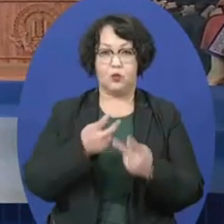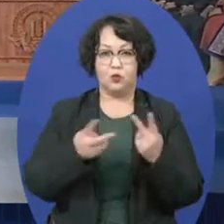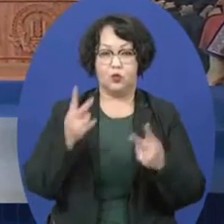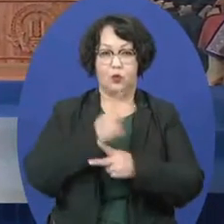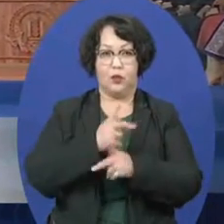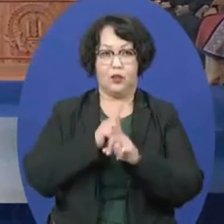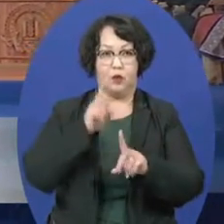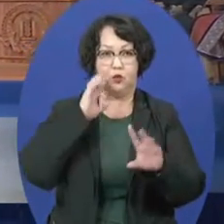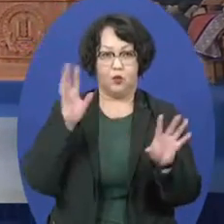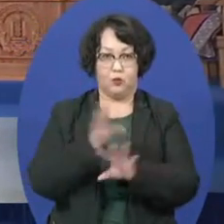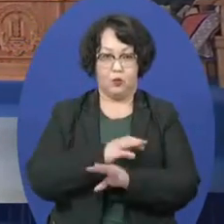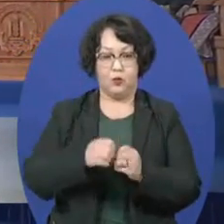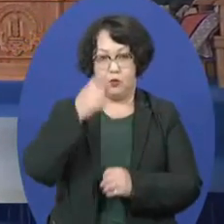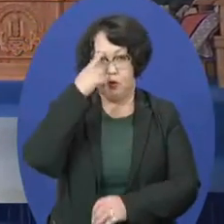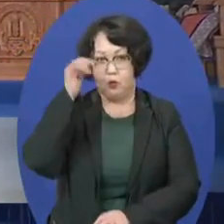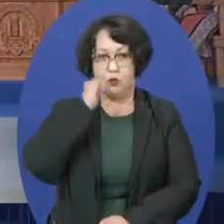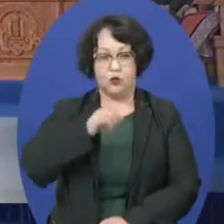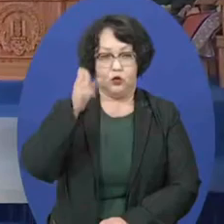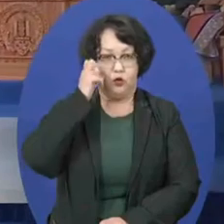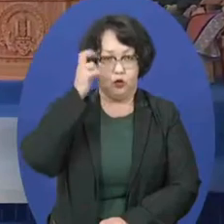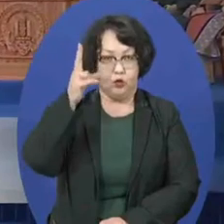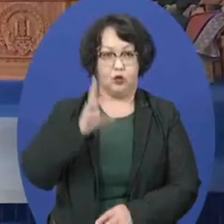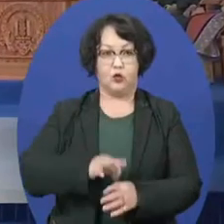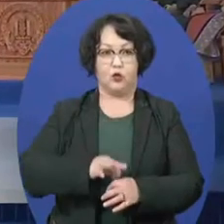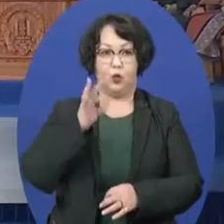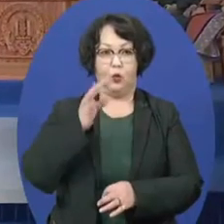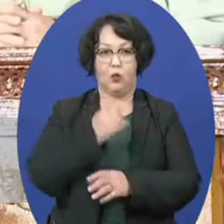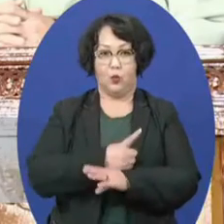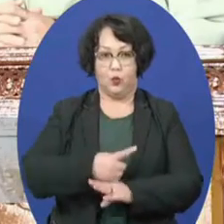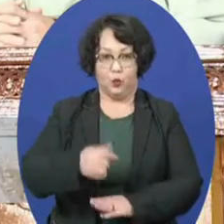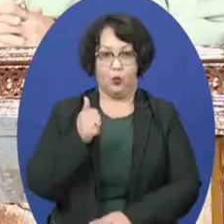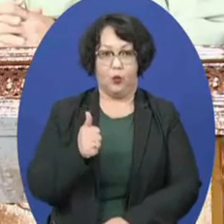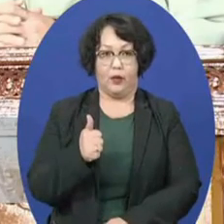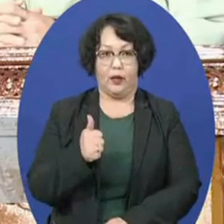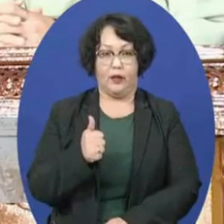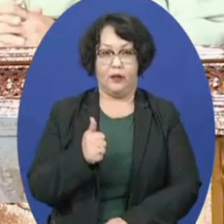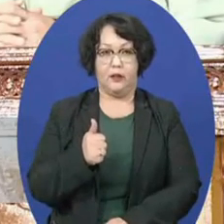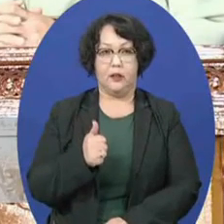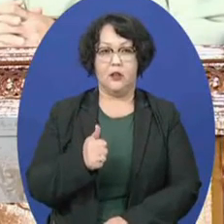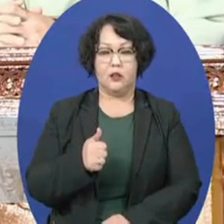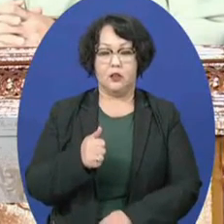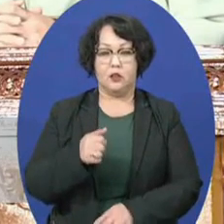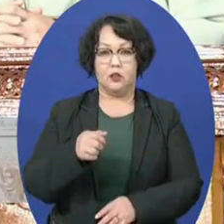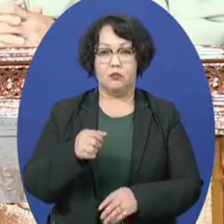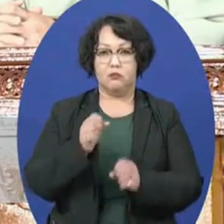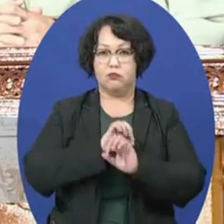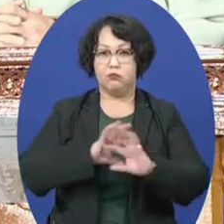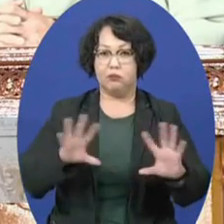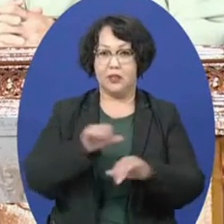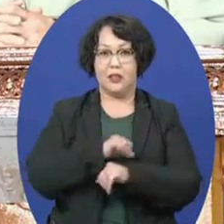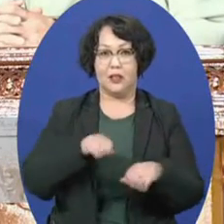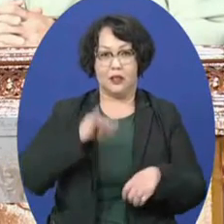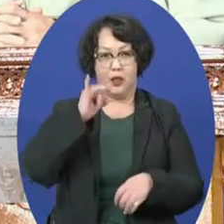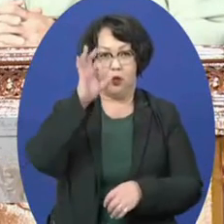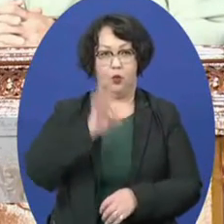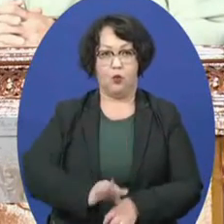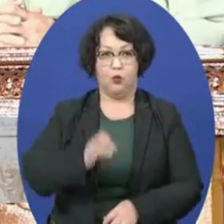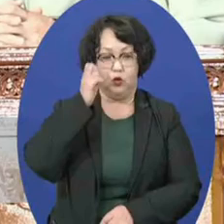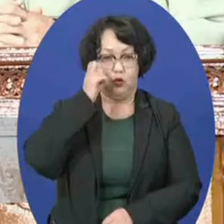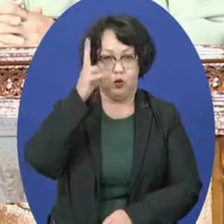зохион байгуулагдсан Монгол улсын ерөнхийлөгчийн ээлжид сонгуулийн үр дүнгээр сонгогчдын дийлэнх олонхын санал